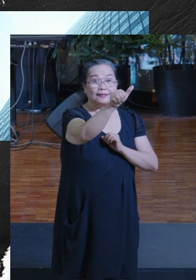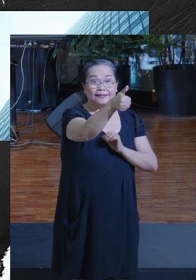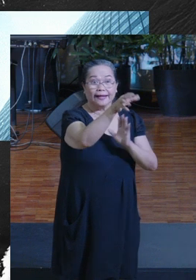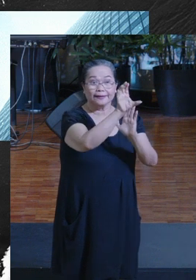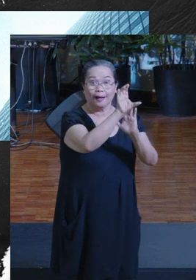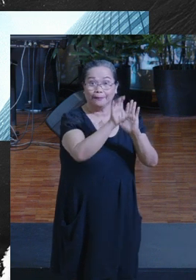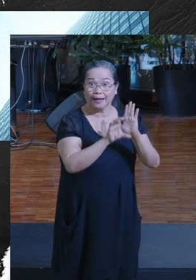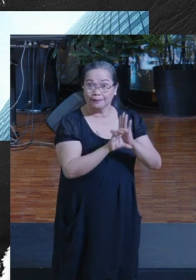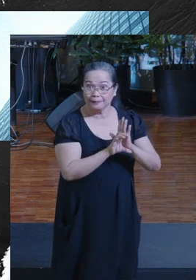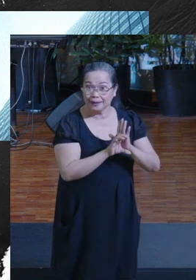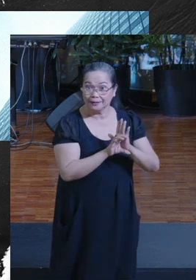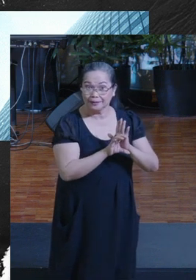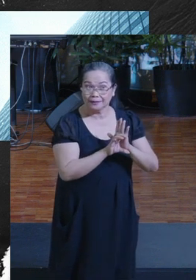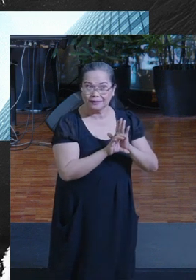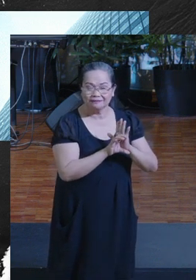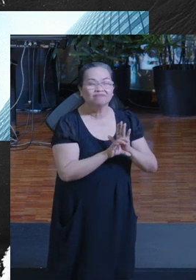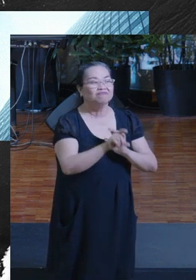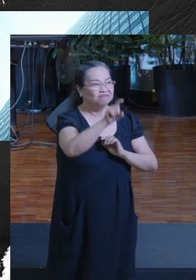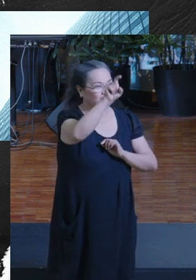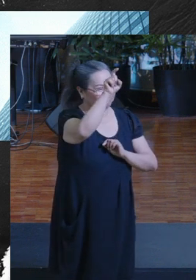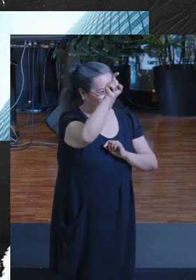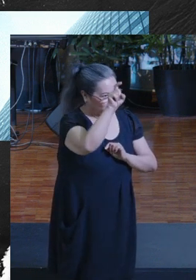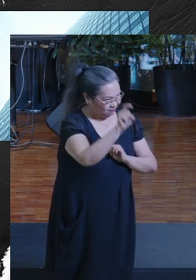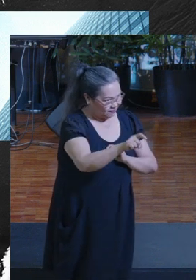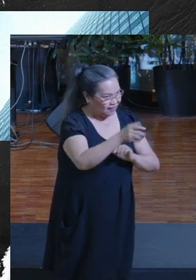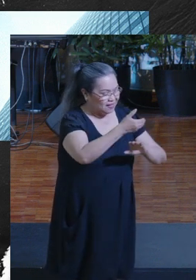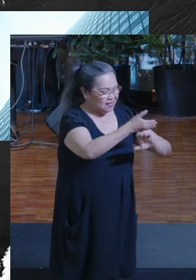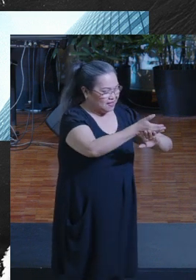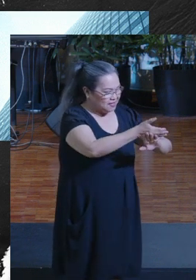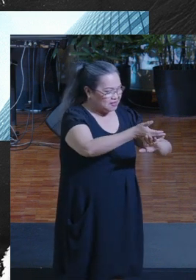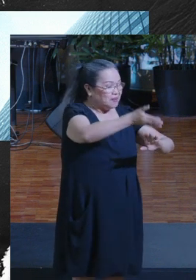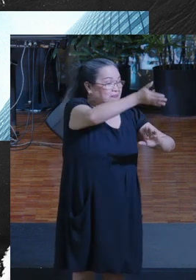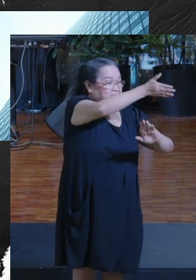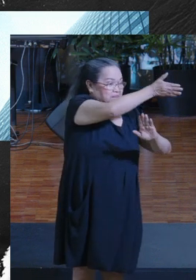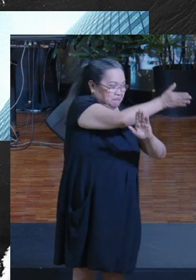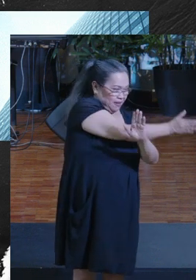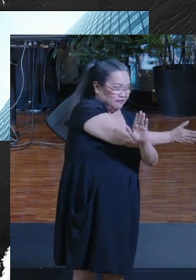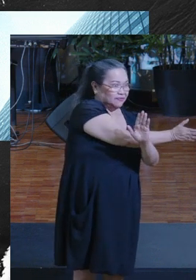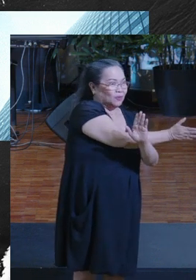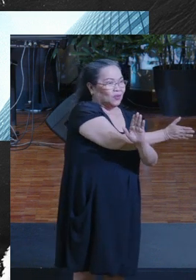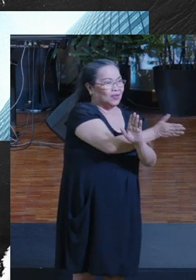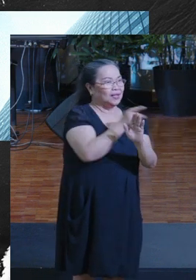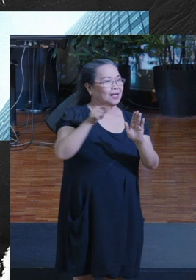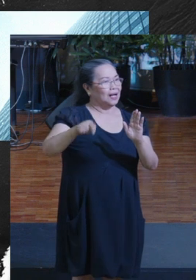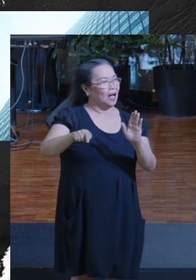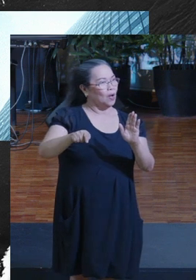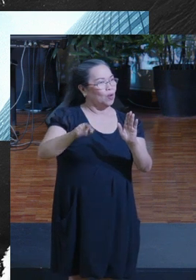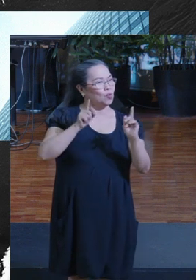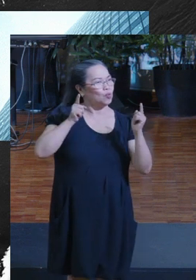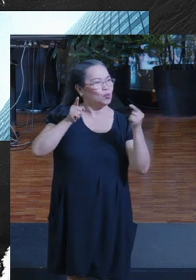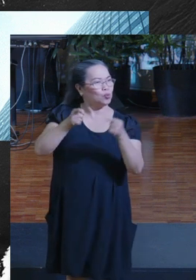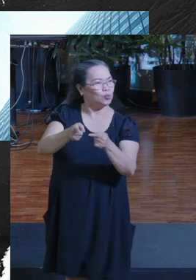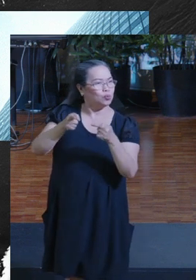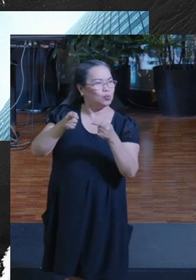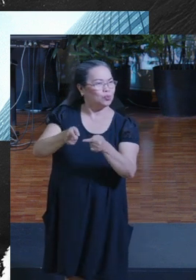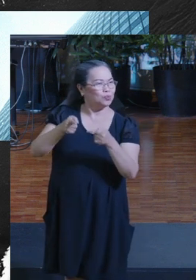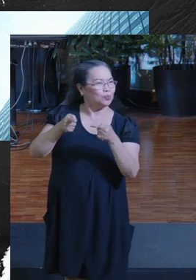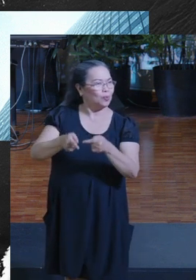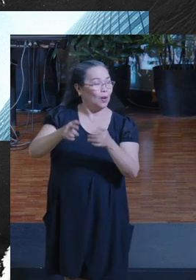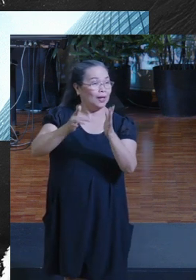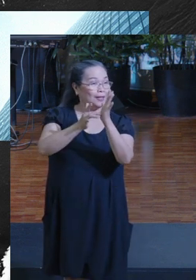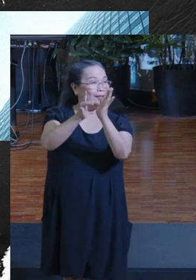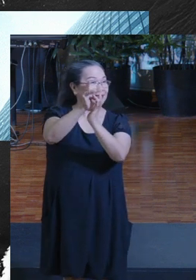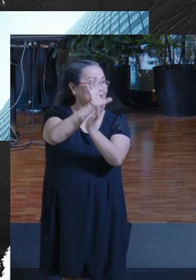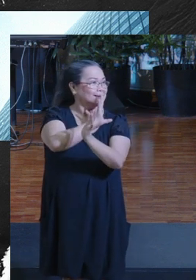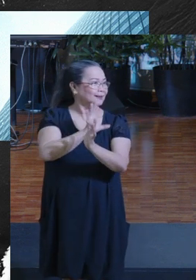isang foreshadow, isang prefiguring ni Jesus Christ, sapagkat kay